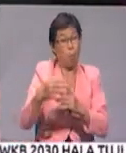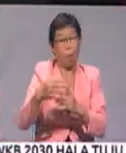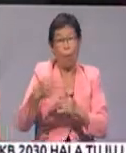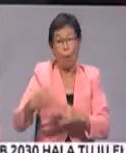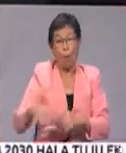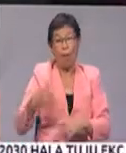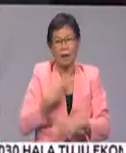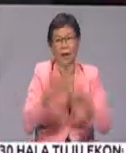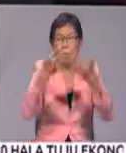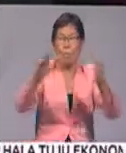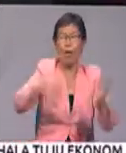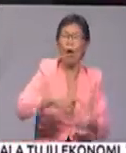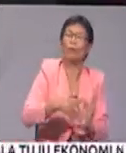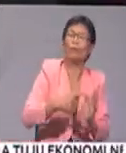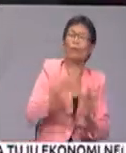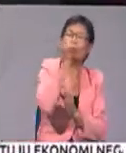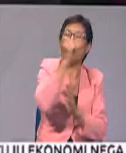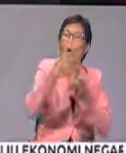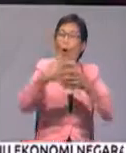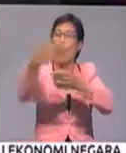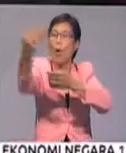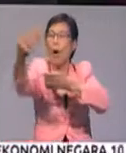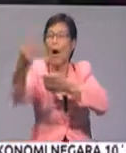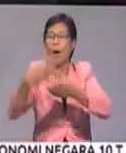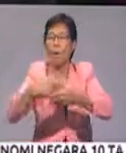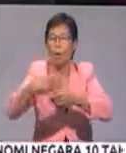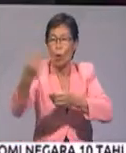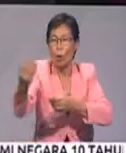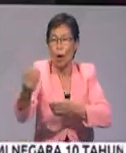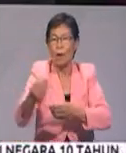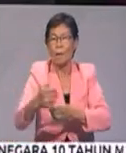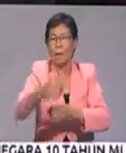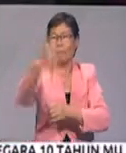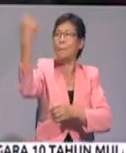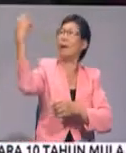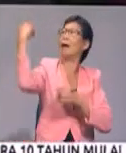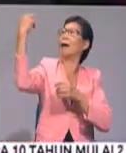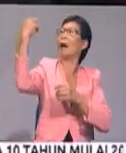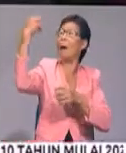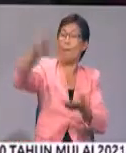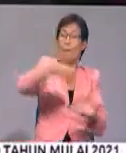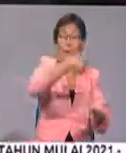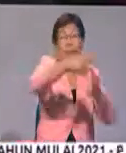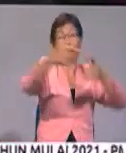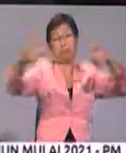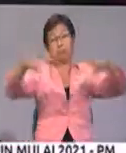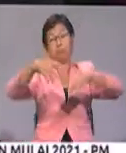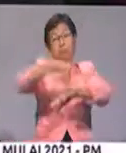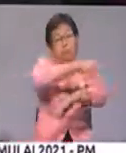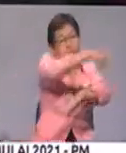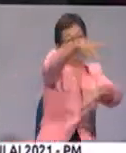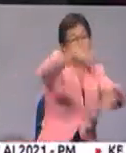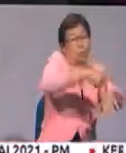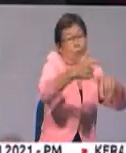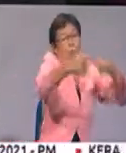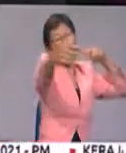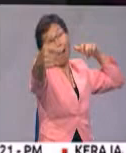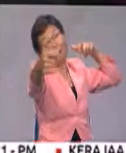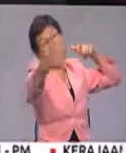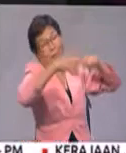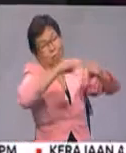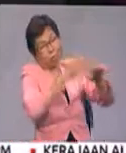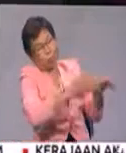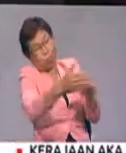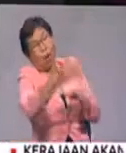dengan membuat persembahan di luar. Dan jika dapat dilihat dari belakang kami pun dengan pentas yang begitu besar disusun. Dan yang